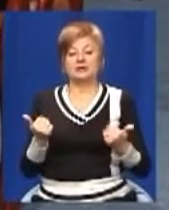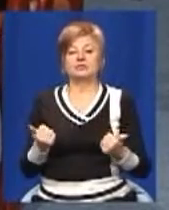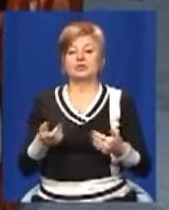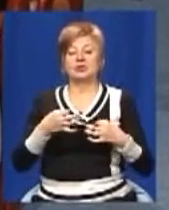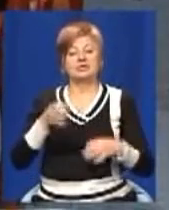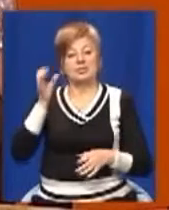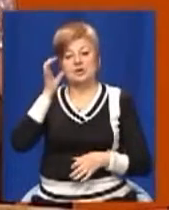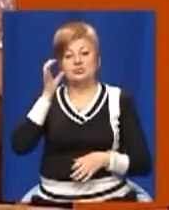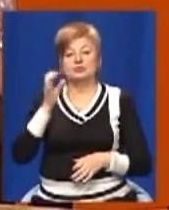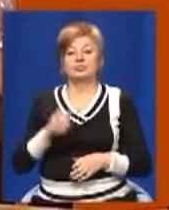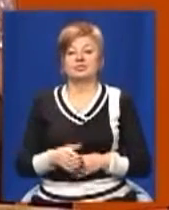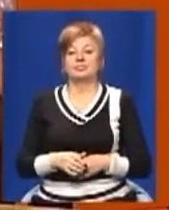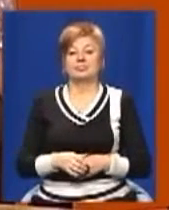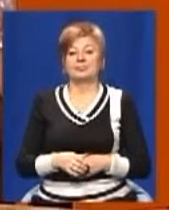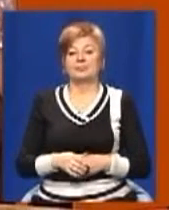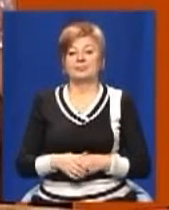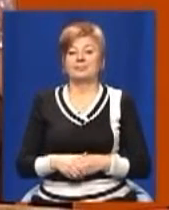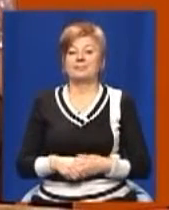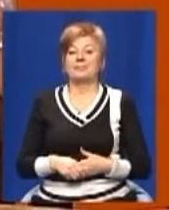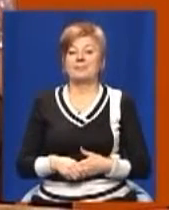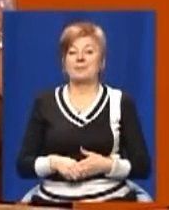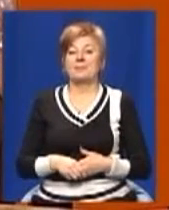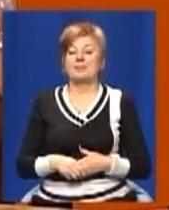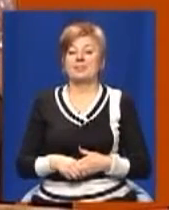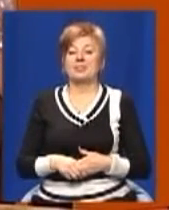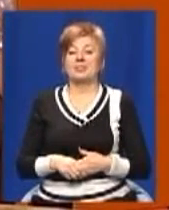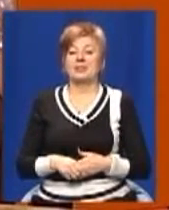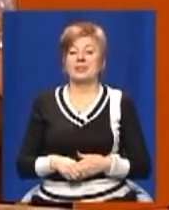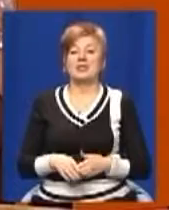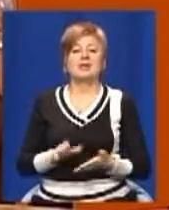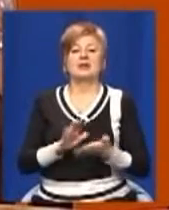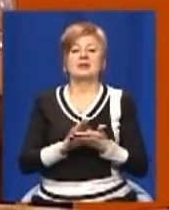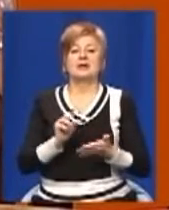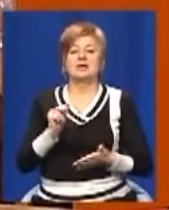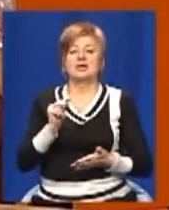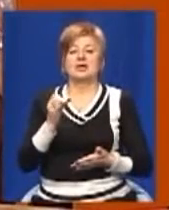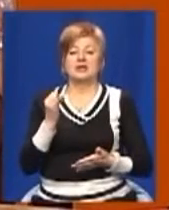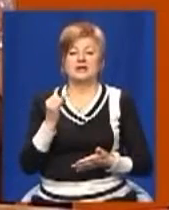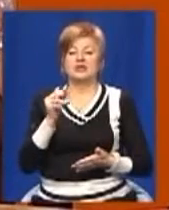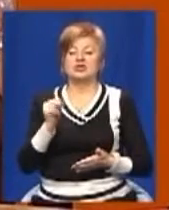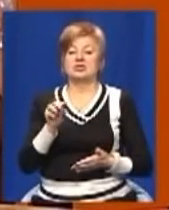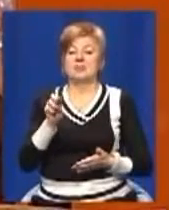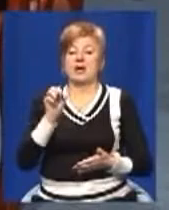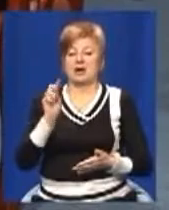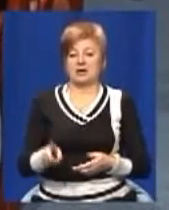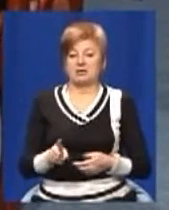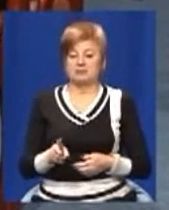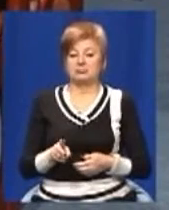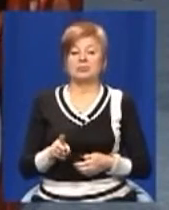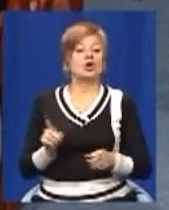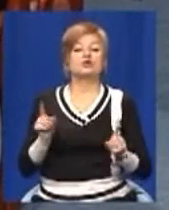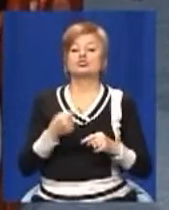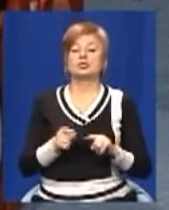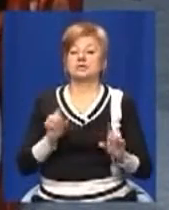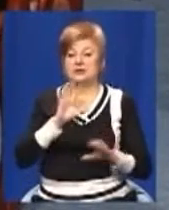хочу послухати, що це за цуцик? Риджбек там, чи як його там називають? Так, риджбек. А ну, говори, що